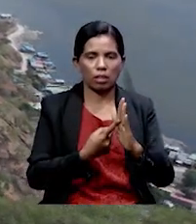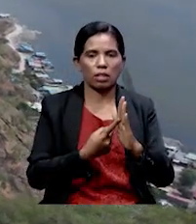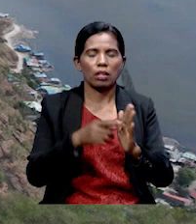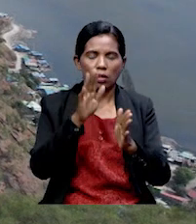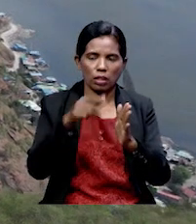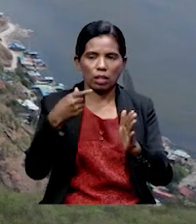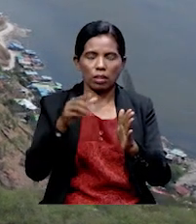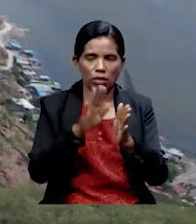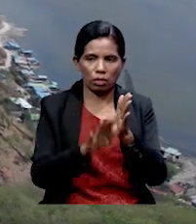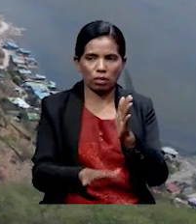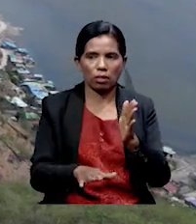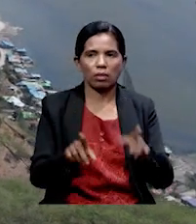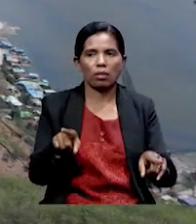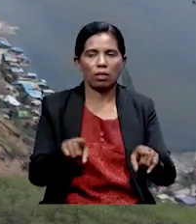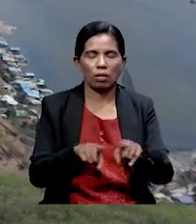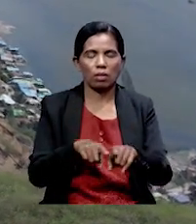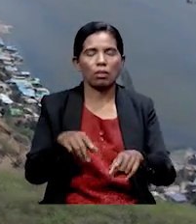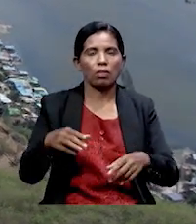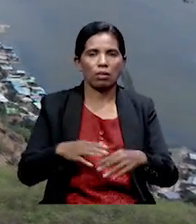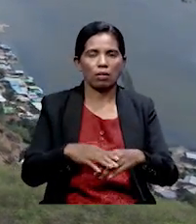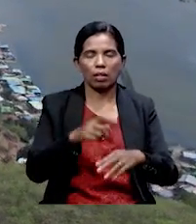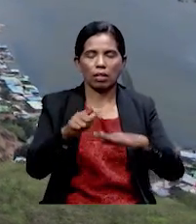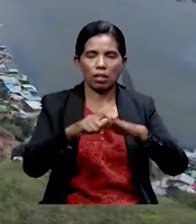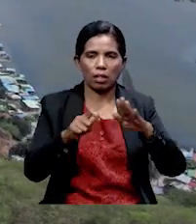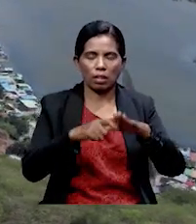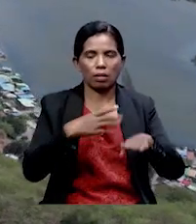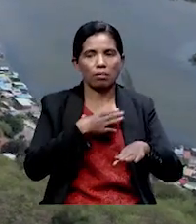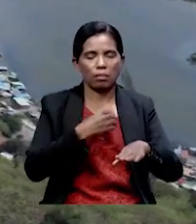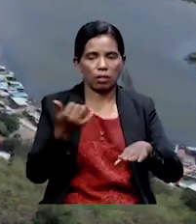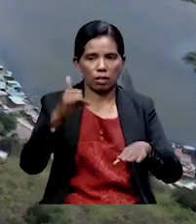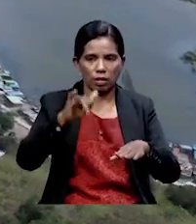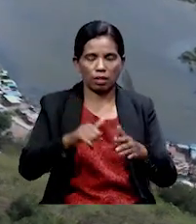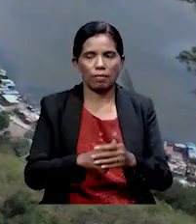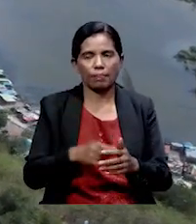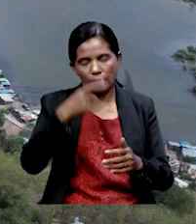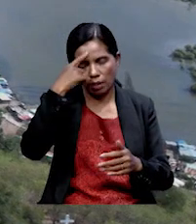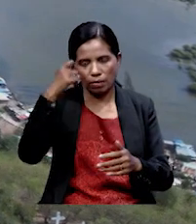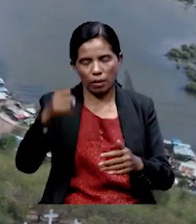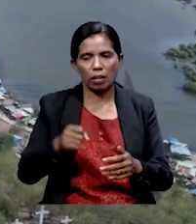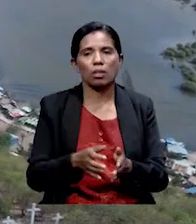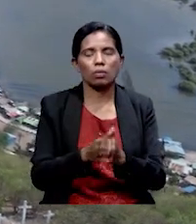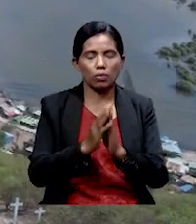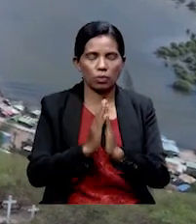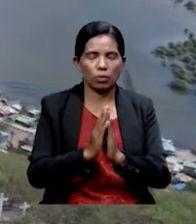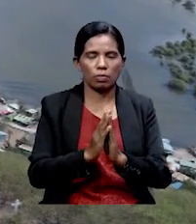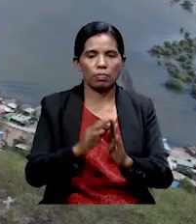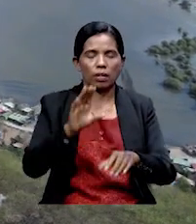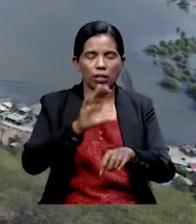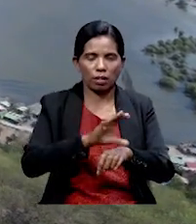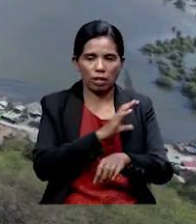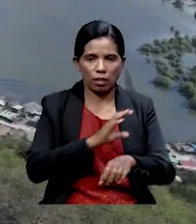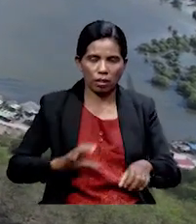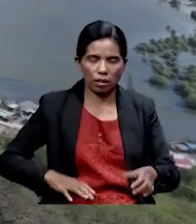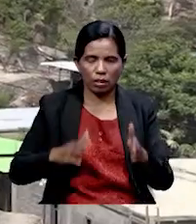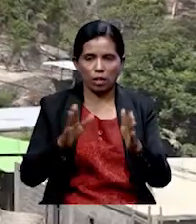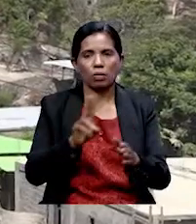atu buras fali ho kaleng mutin sira, husi hun to orai lolon. Tamba ne amu parku ne, husu basarani sira nebe dedaug ne, okupa